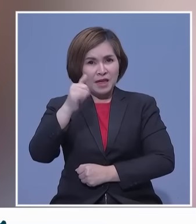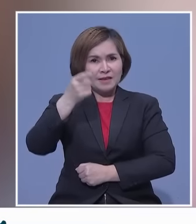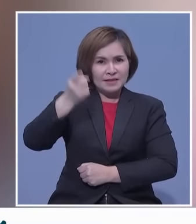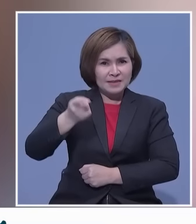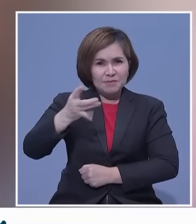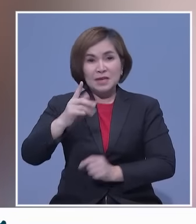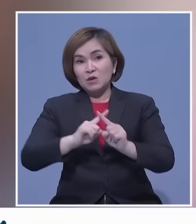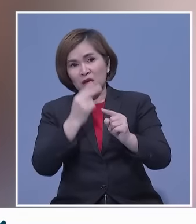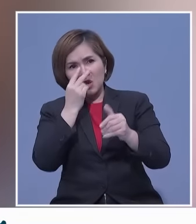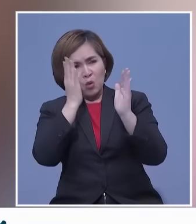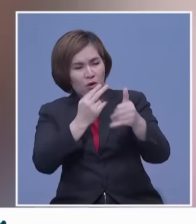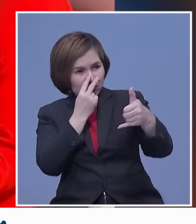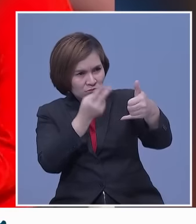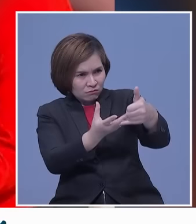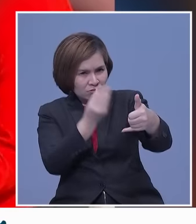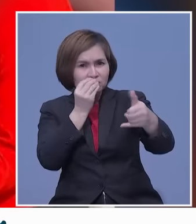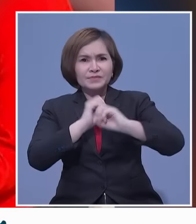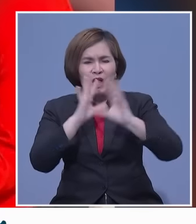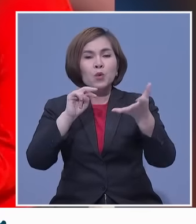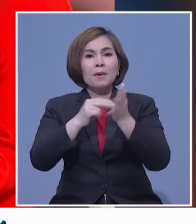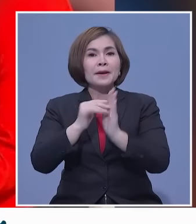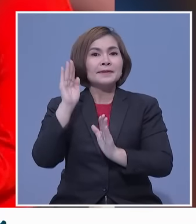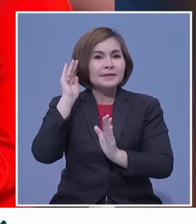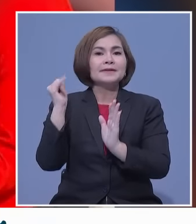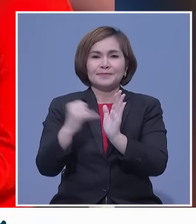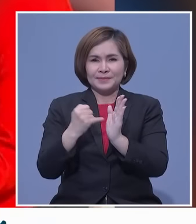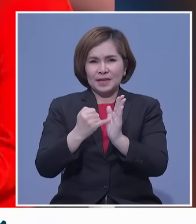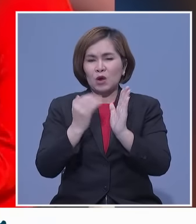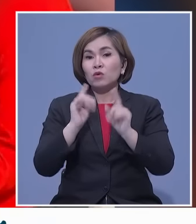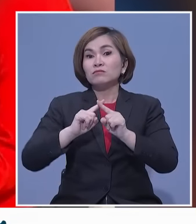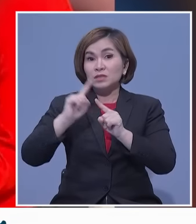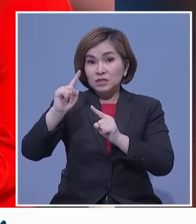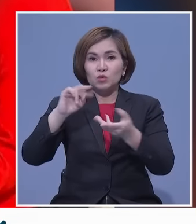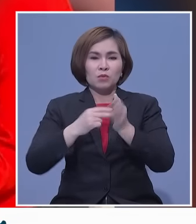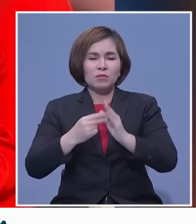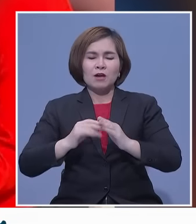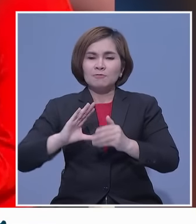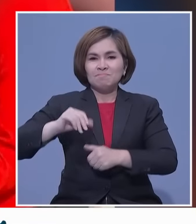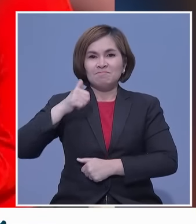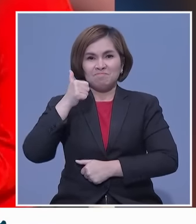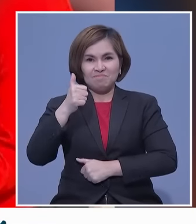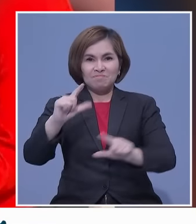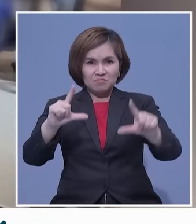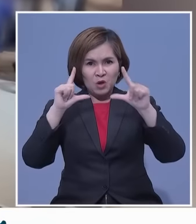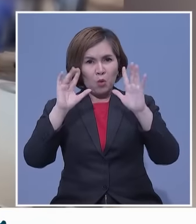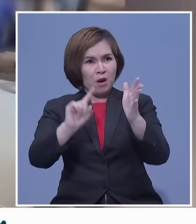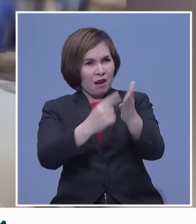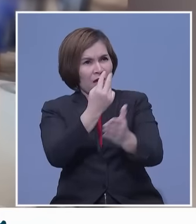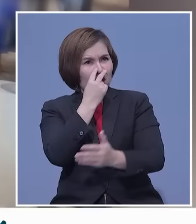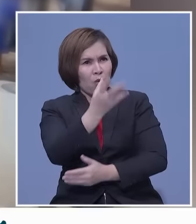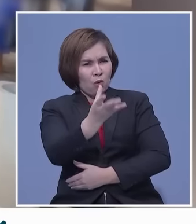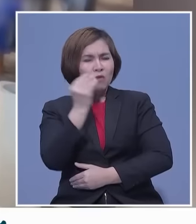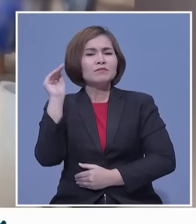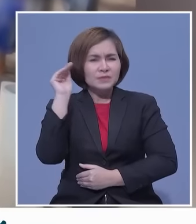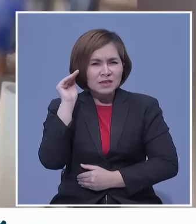ไม่จริงก็ได้ค่ะแต่คนที่มาขายคนแรกคือคนที่มีความสำเร็จมีชื่อเสียงเชื่อละอแต่